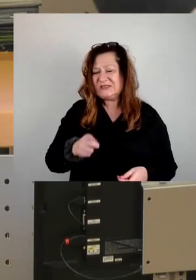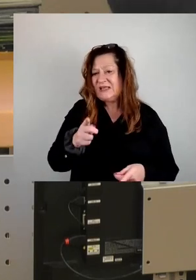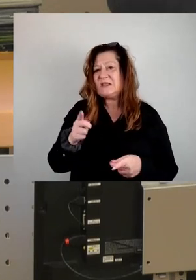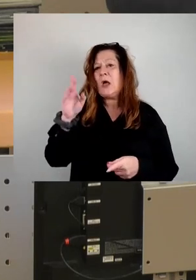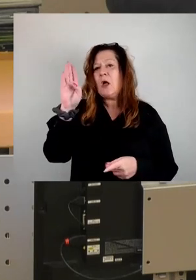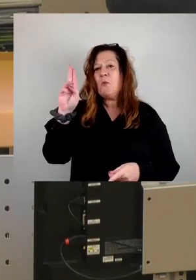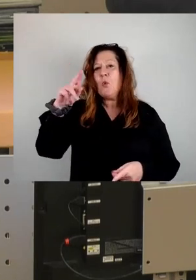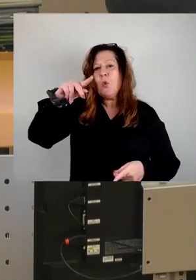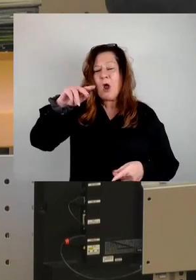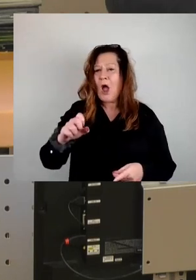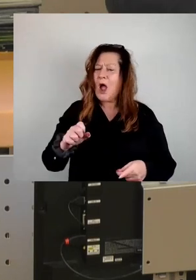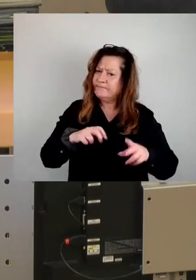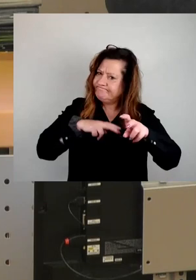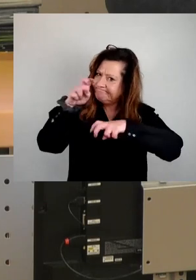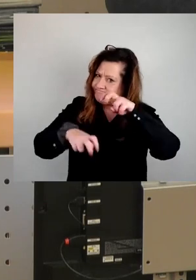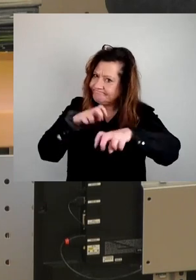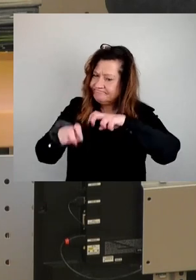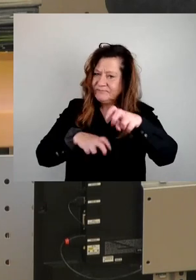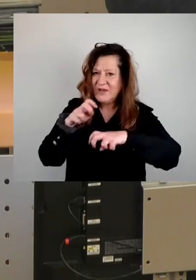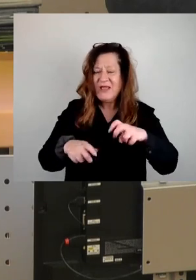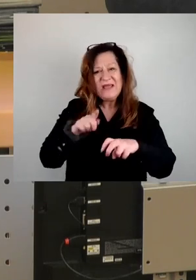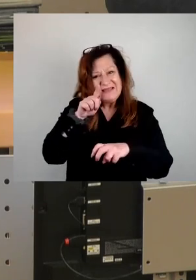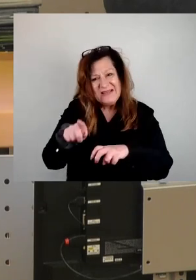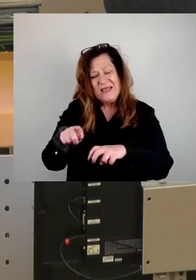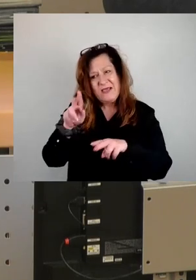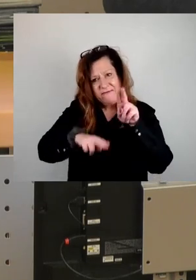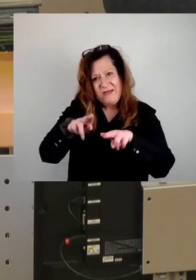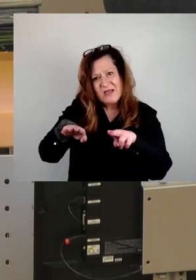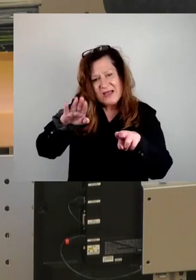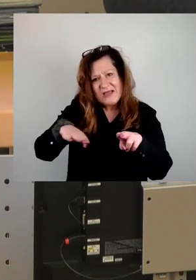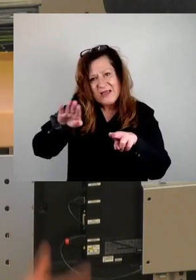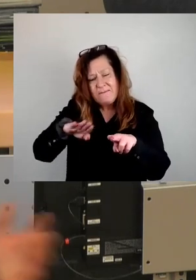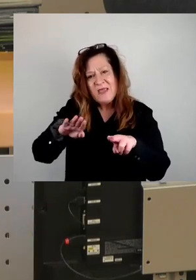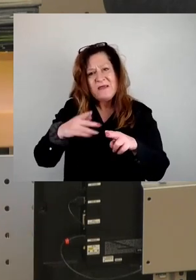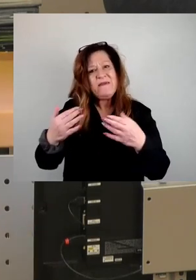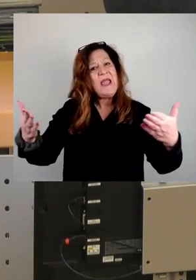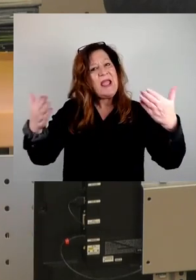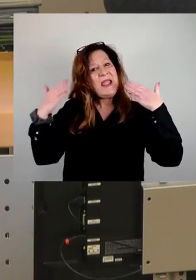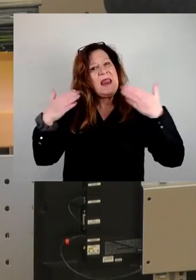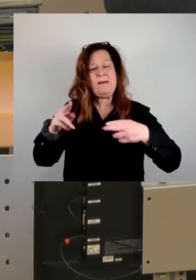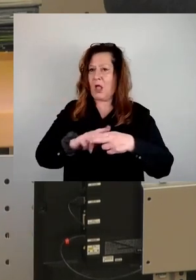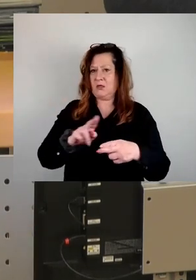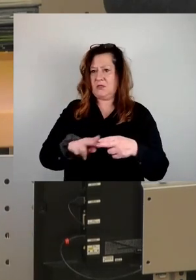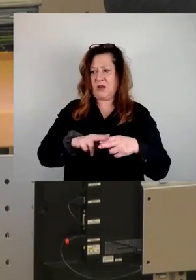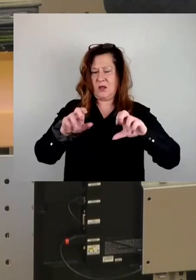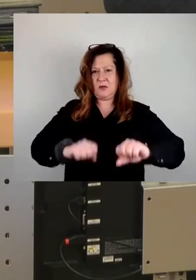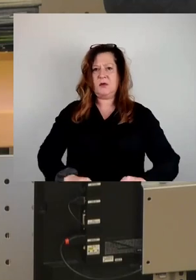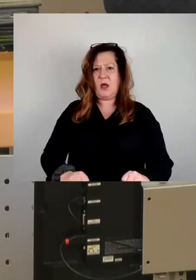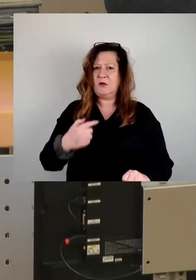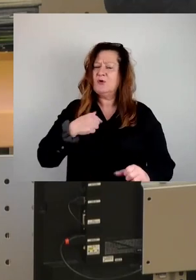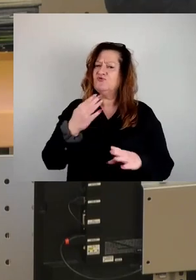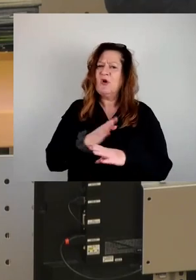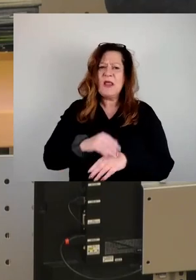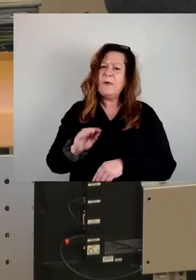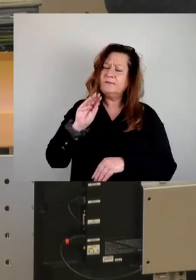nutzen, um die überwärmten Gebiete tatsächlich auch zu klimasanieren. So, und ich habe das immer wieder eingebracht in die